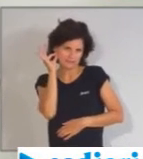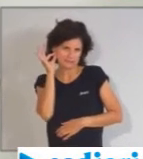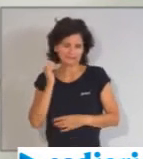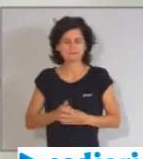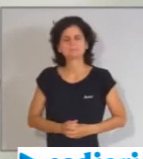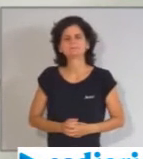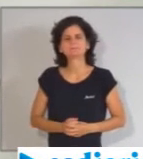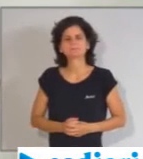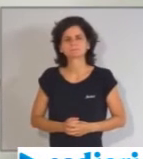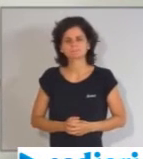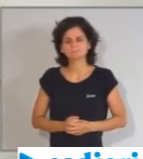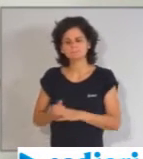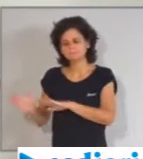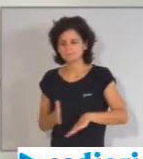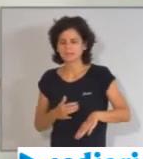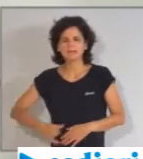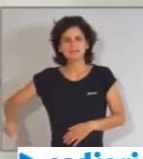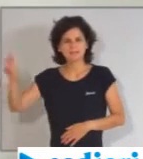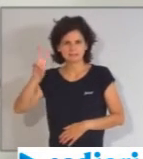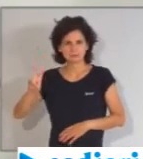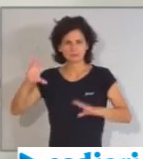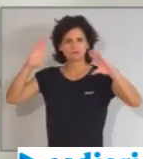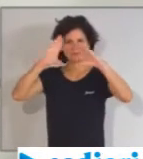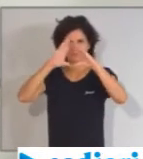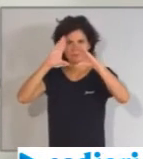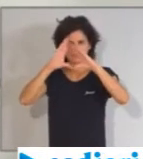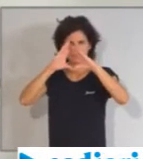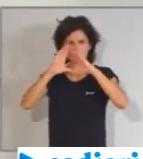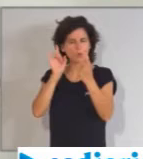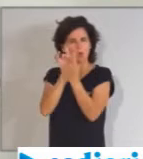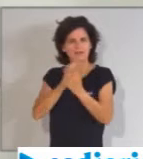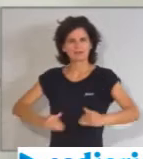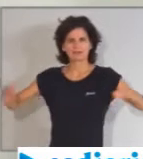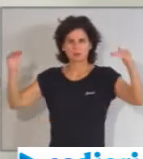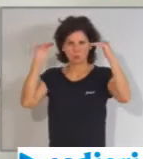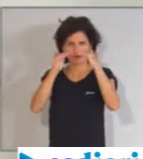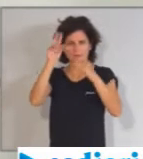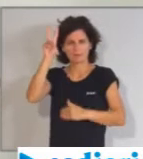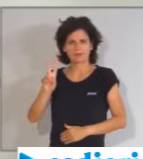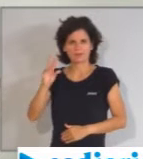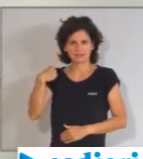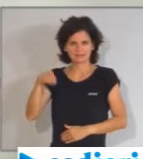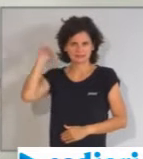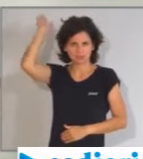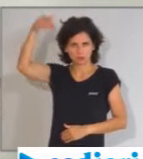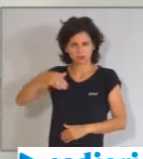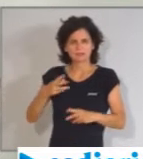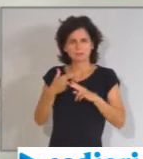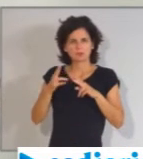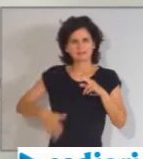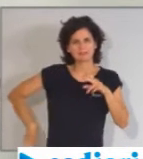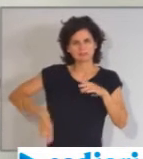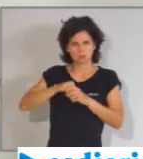Seguim en l'eix segon del Pacte del Botànic, Feminisme, Diversitat i Igualtat de Tracte, Vicepresidència i Conselleria d'Igualtat i Polítiques